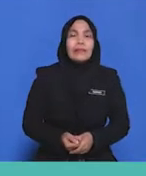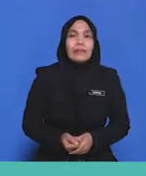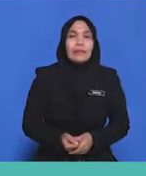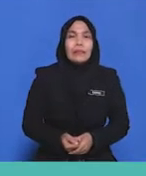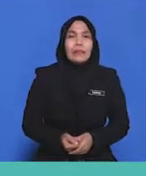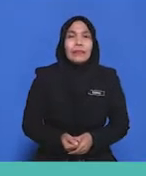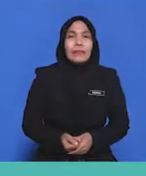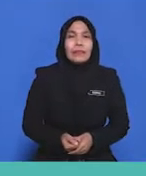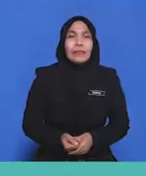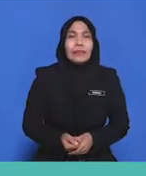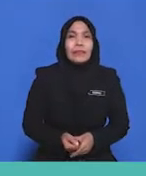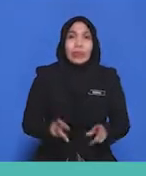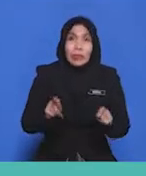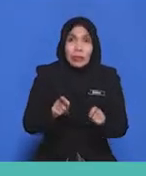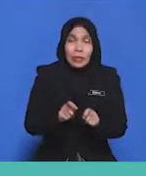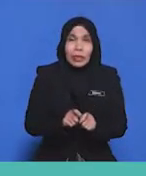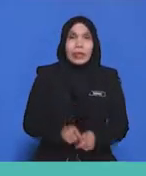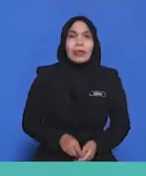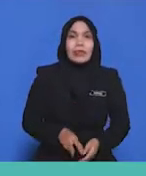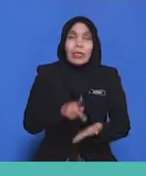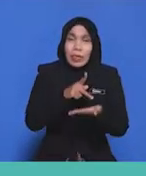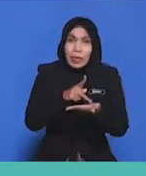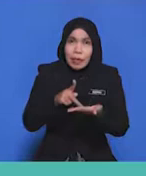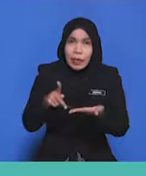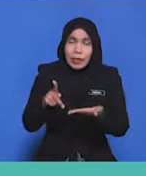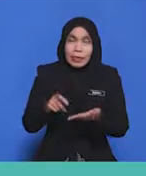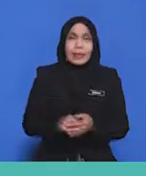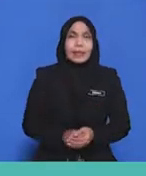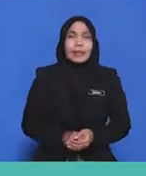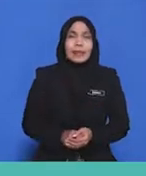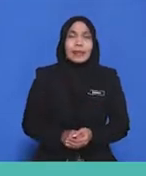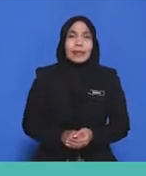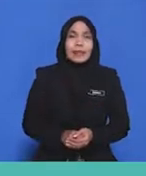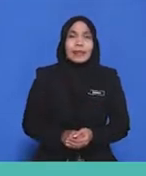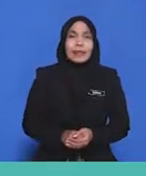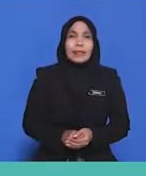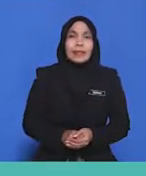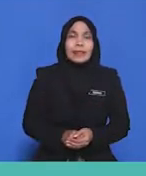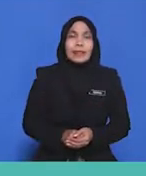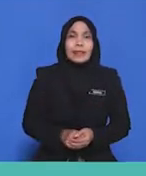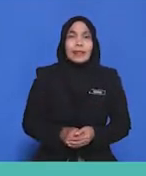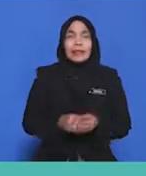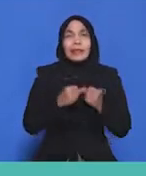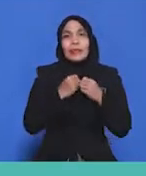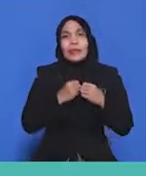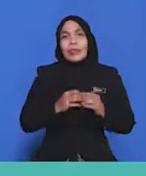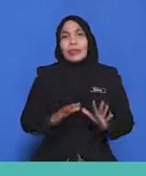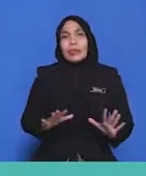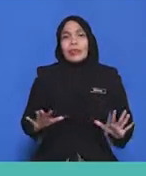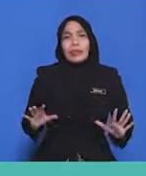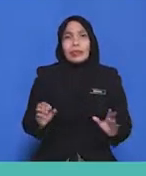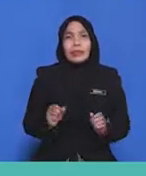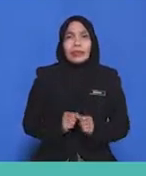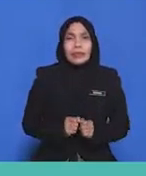golf, seperti kemas dalam berpakaian, lebih tenang dalam melakukan sesuatu